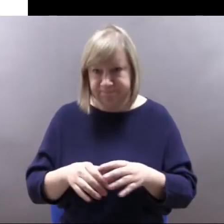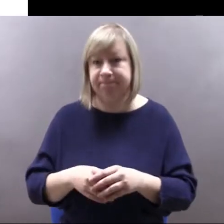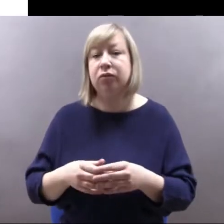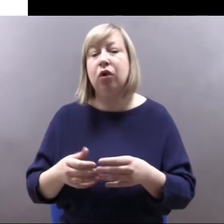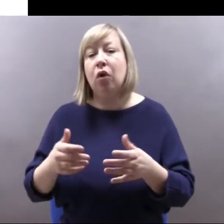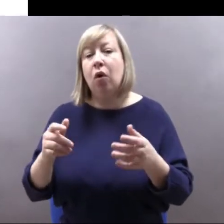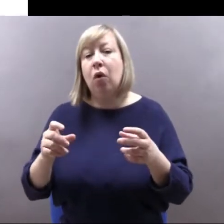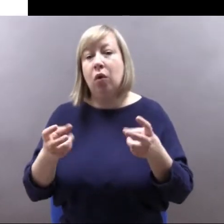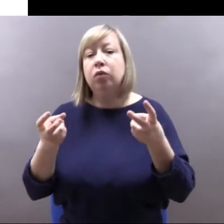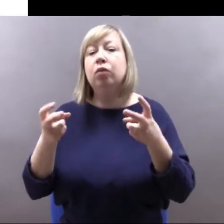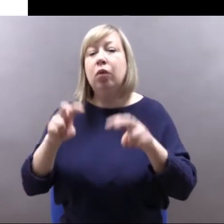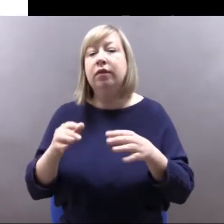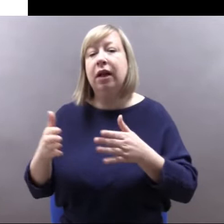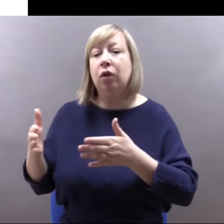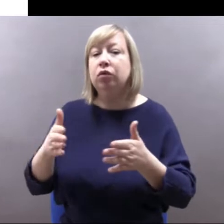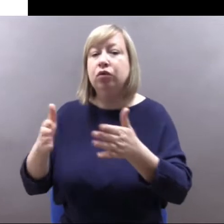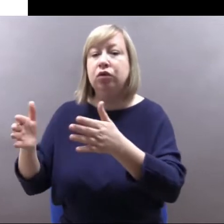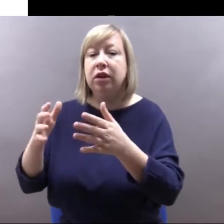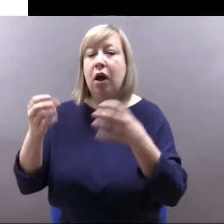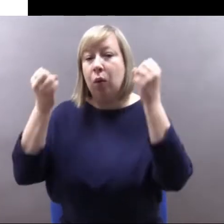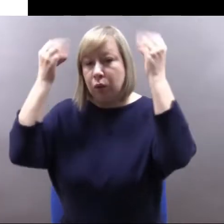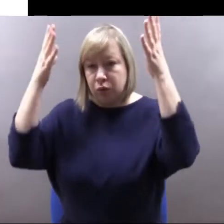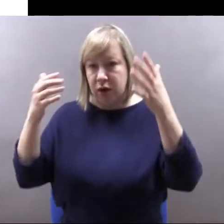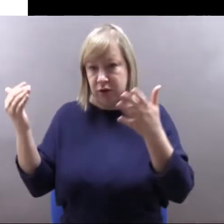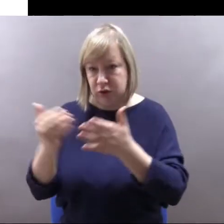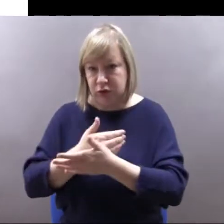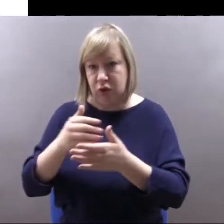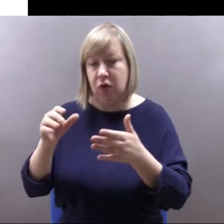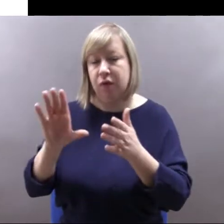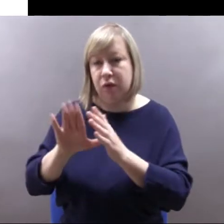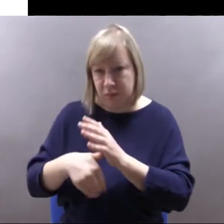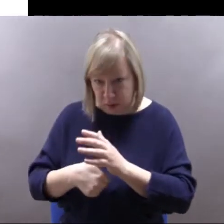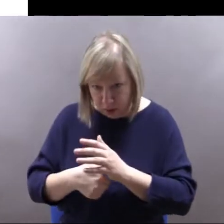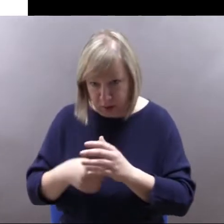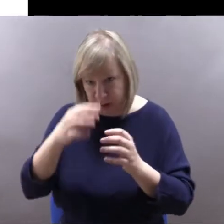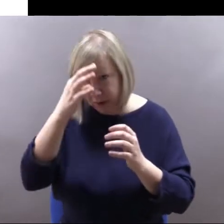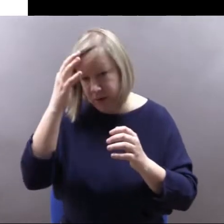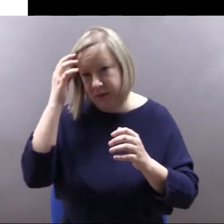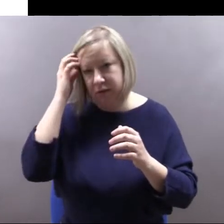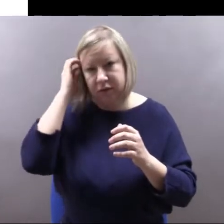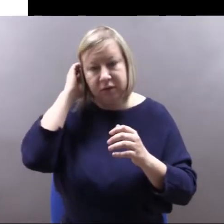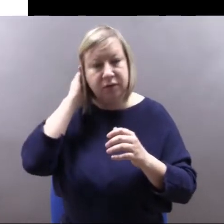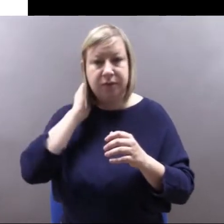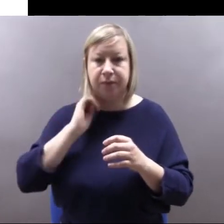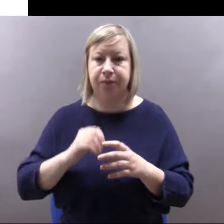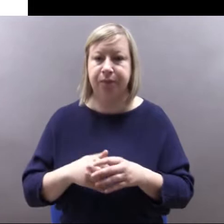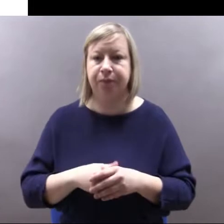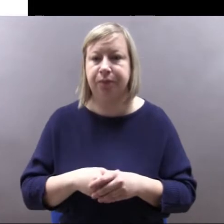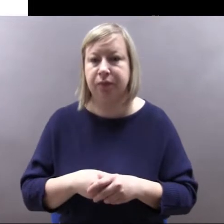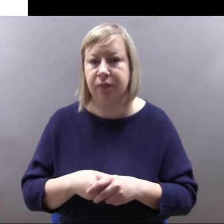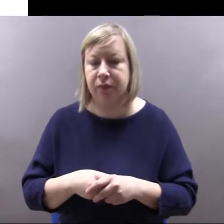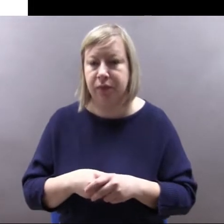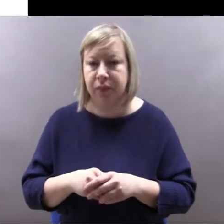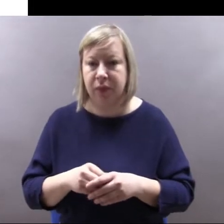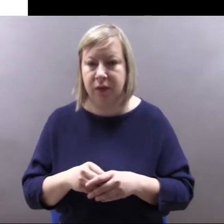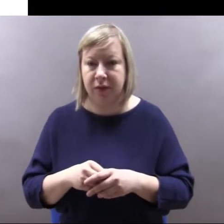obszaru wpisu na listę Światowego Dziedzictwa UNESCO i zajęto się renowacją i